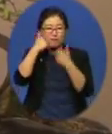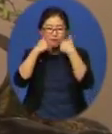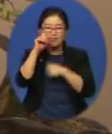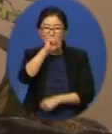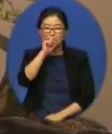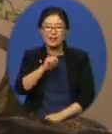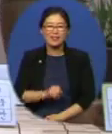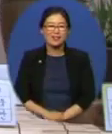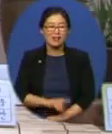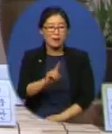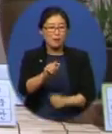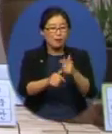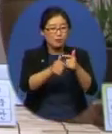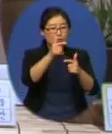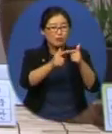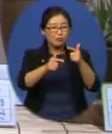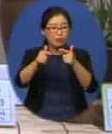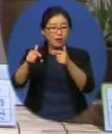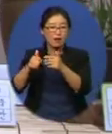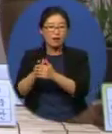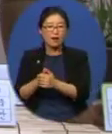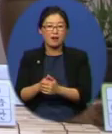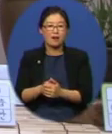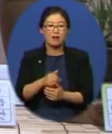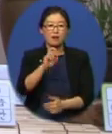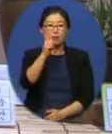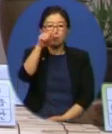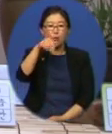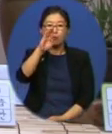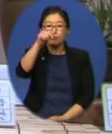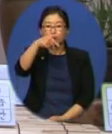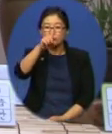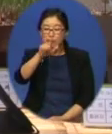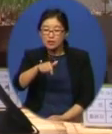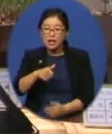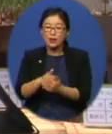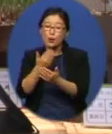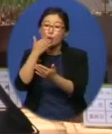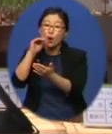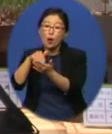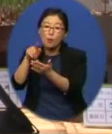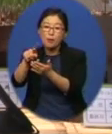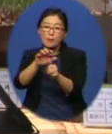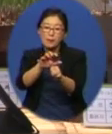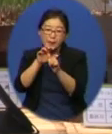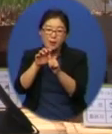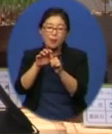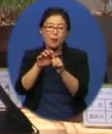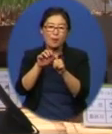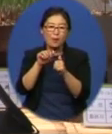어떤 작품은 목부작과 석부작을 이용해서 가치를 높이고 있는데요.